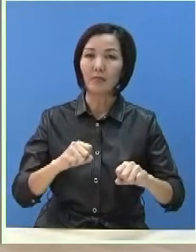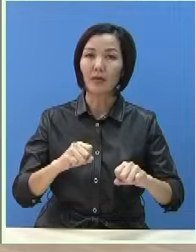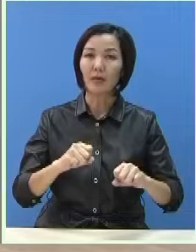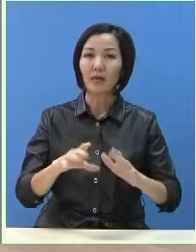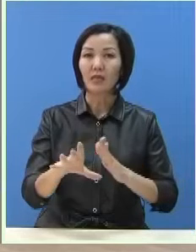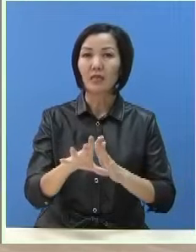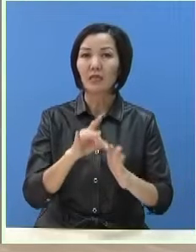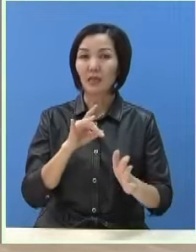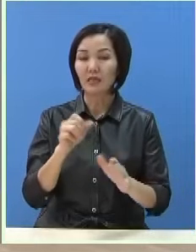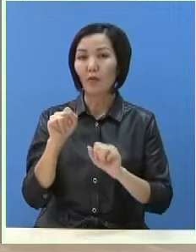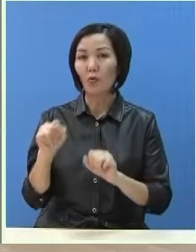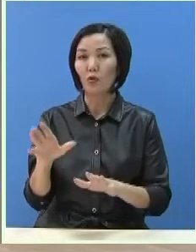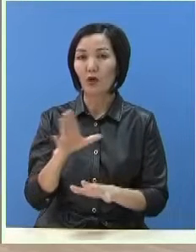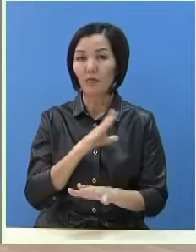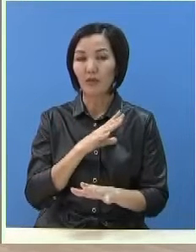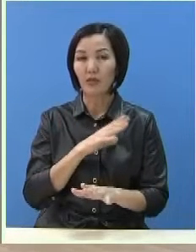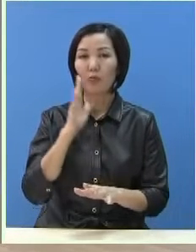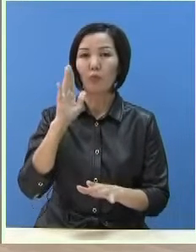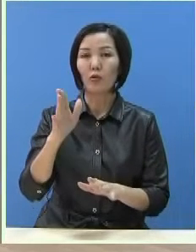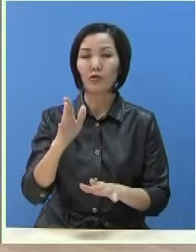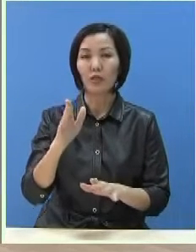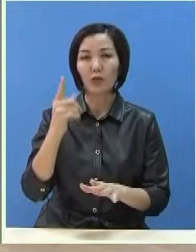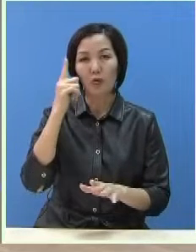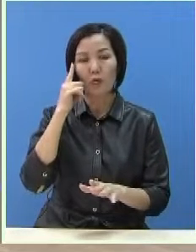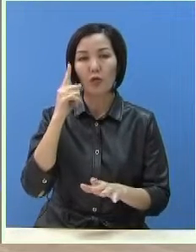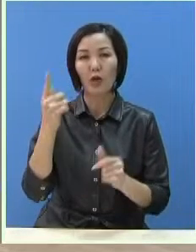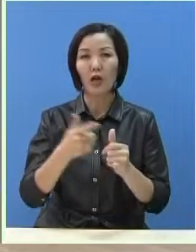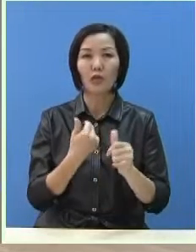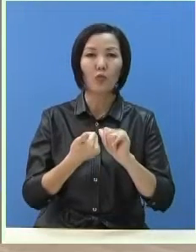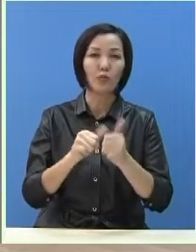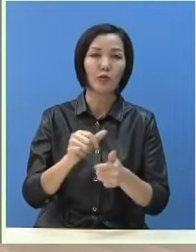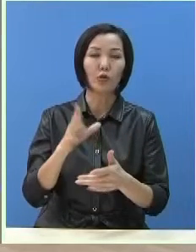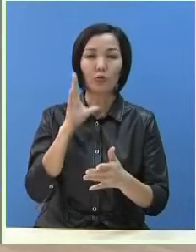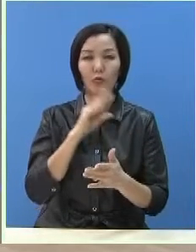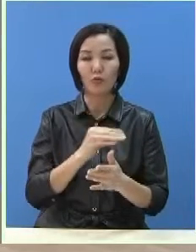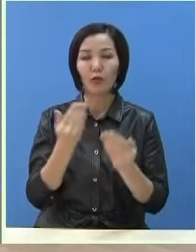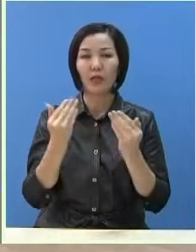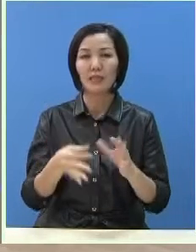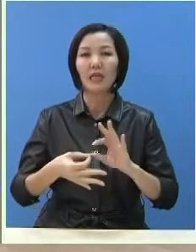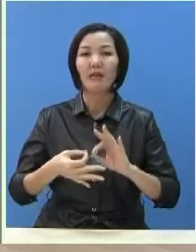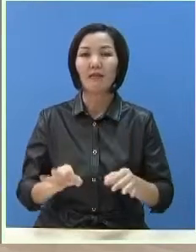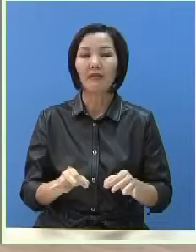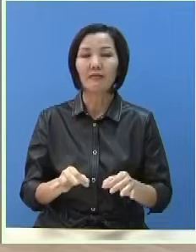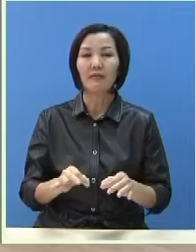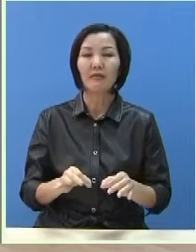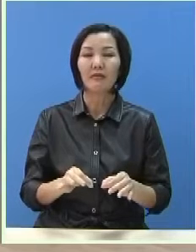Сондықтан болашақта бұған да бағасы өзгеруі мүмкін деп ойлаймын. Әзірше нақты бағасын